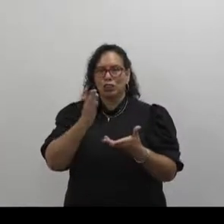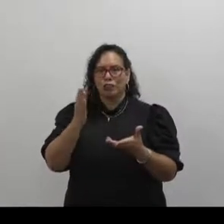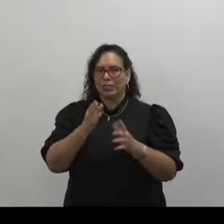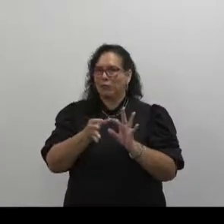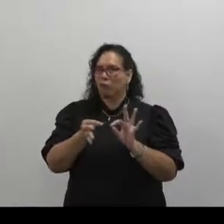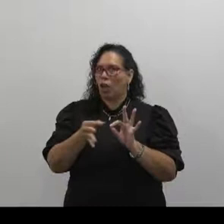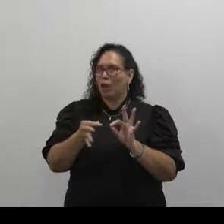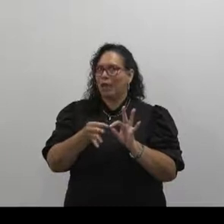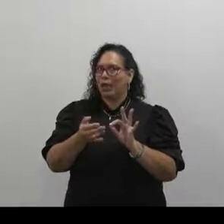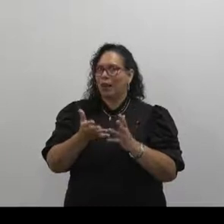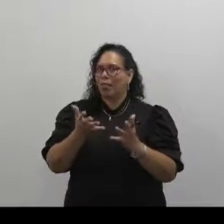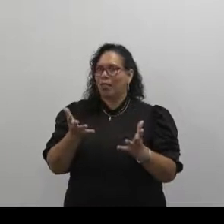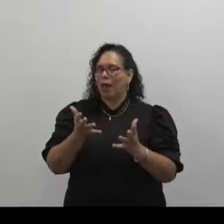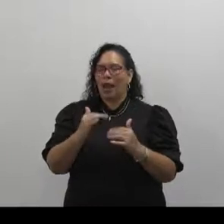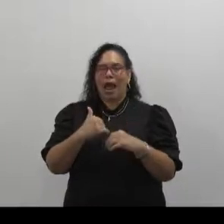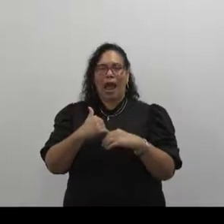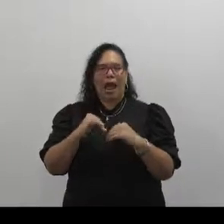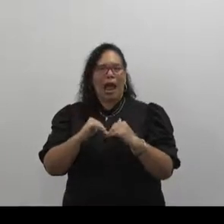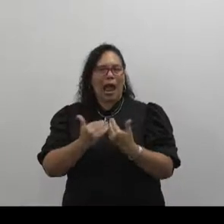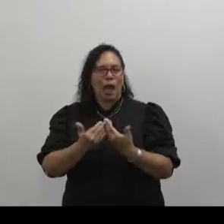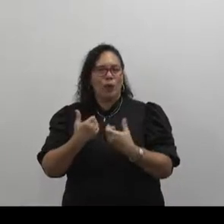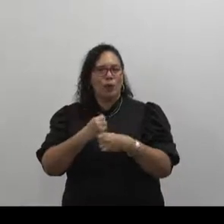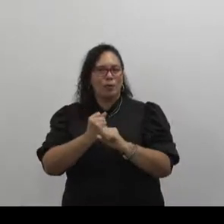rụ ai miên ả rộm